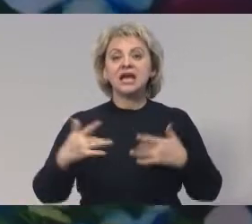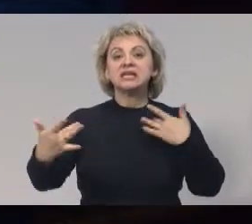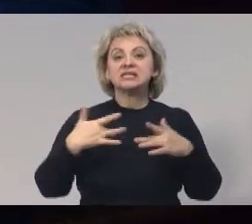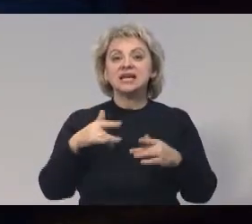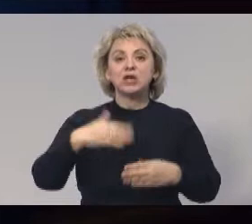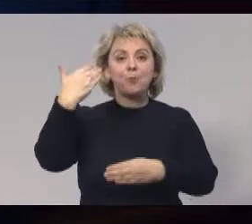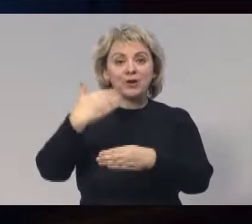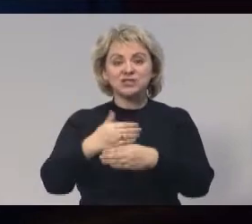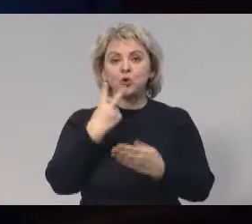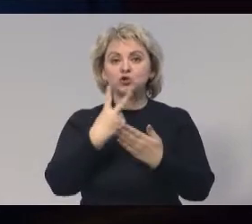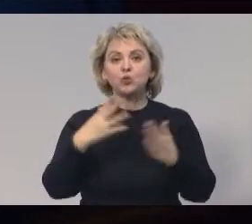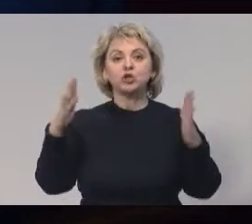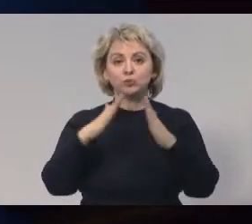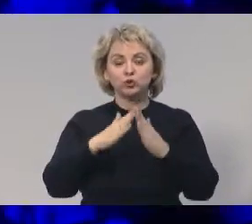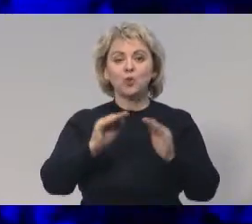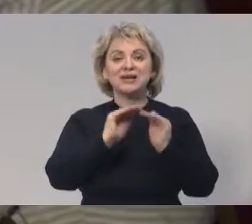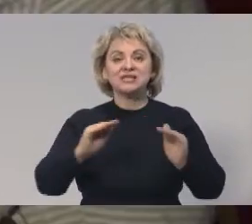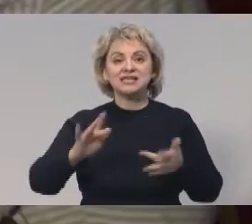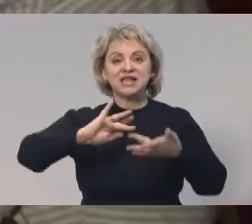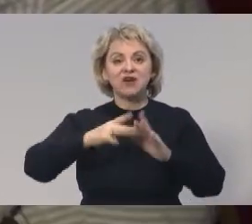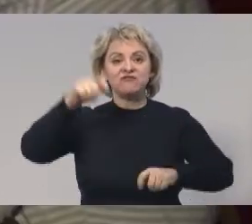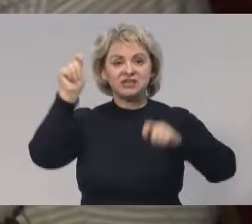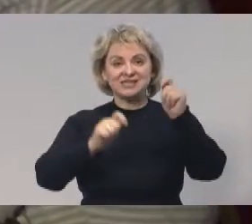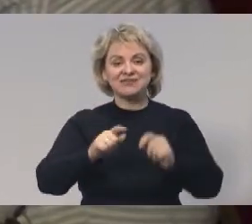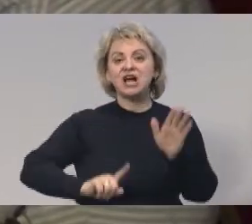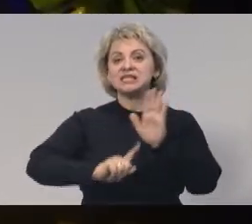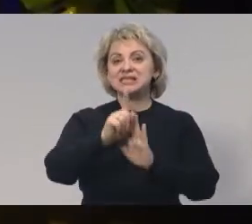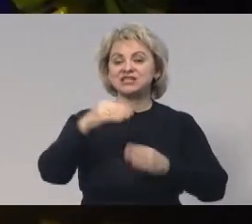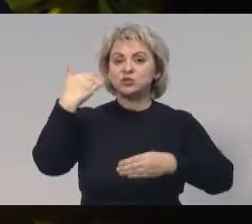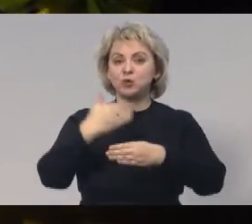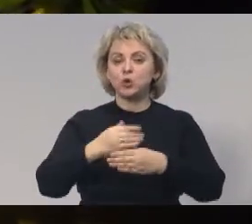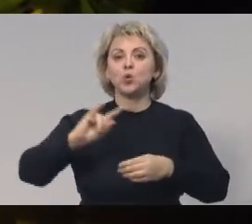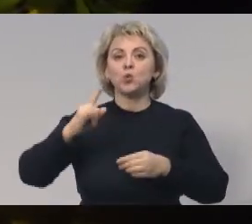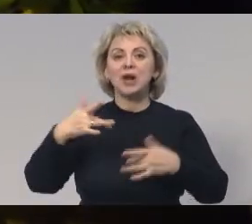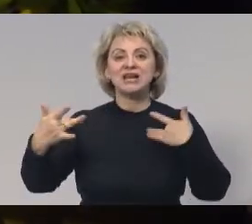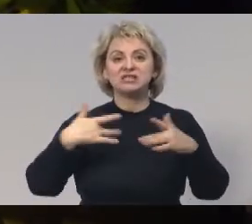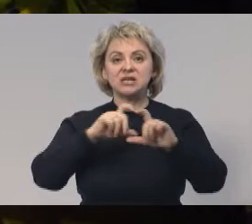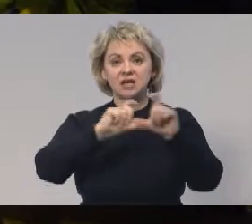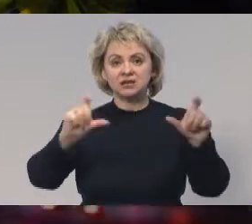Театральные постановки смотрим дома. Детский онлайн-фестиваль стартовал спектаклем кукольного театра.